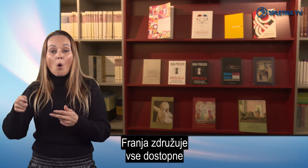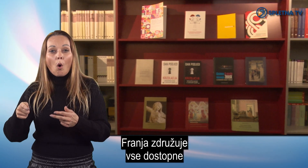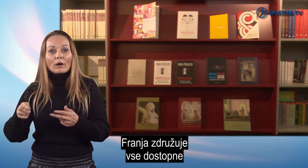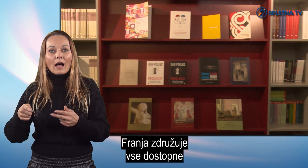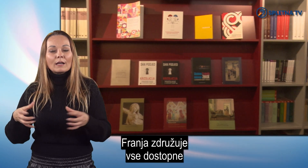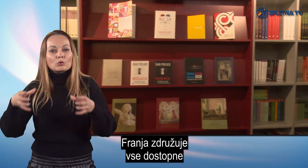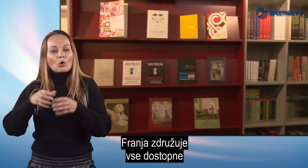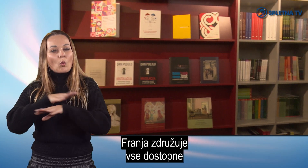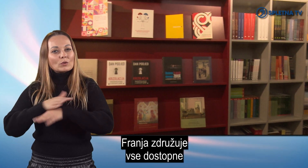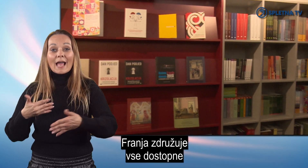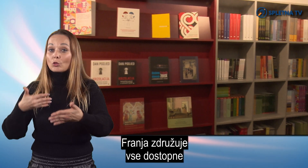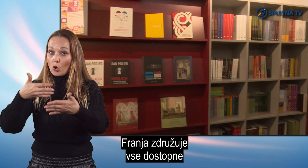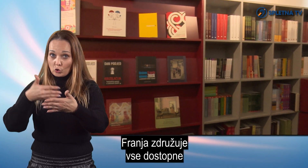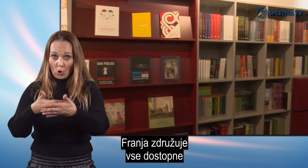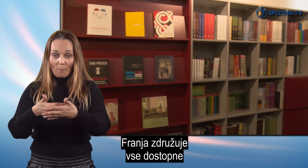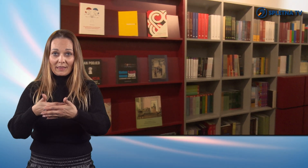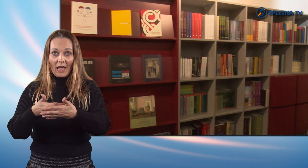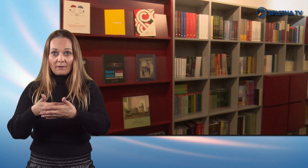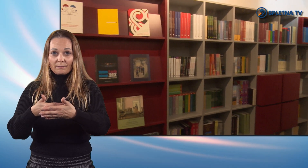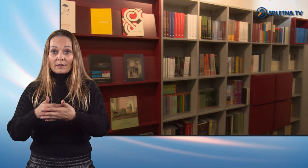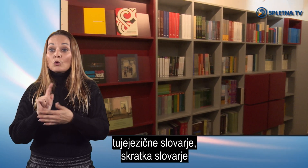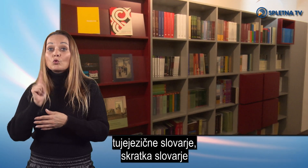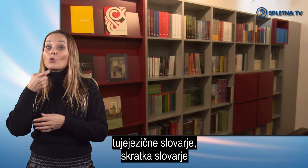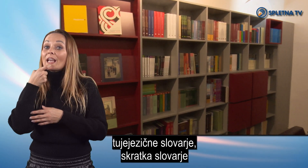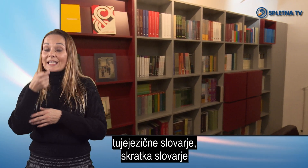Franja združuje vse dostopne